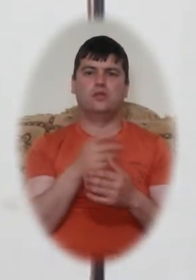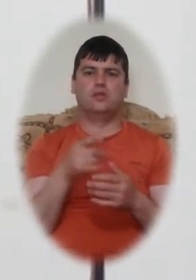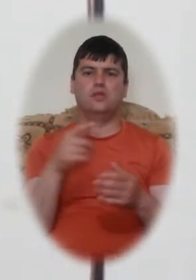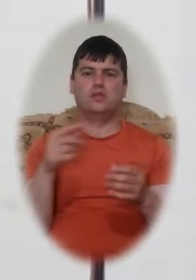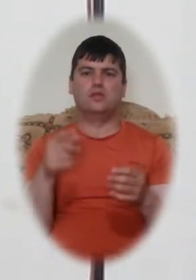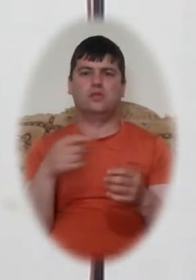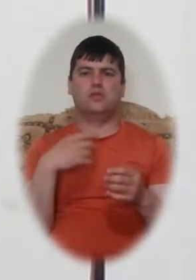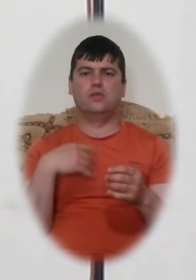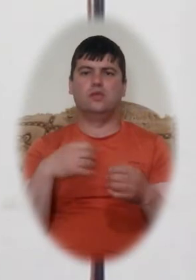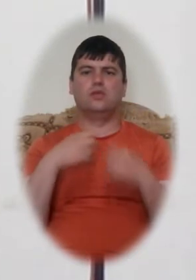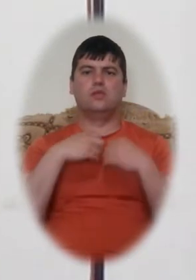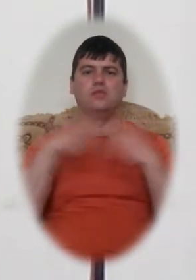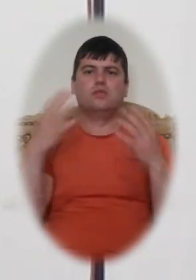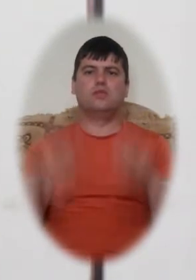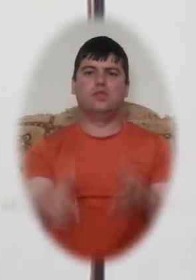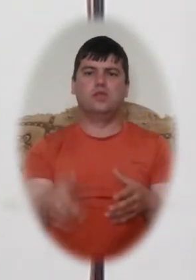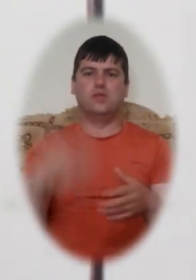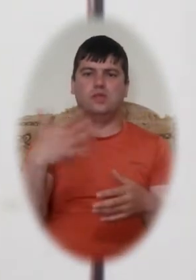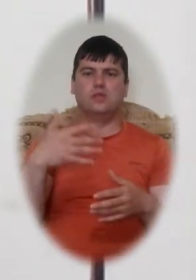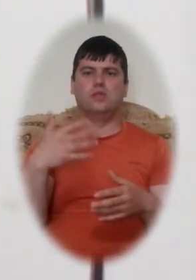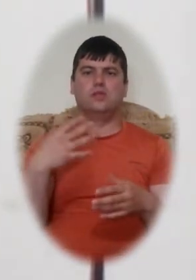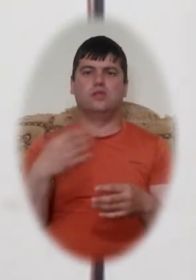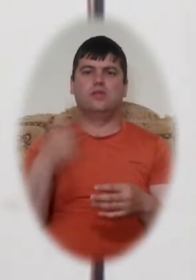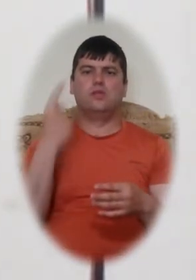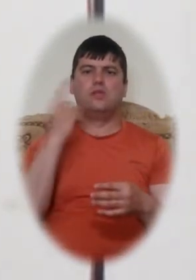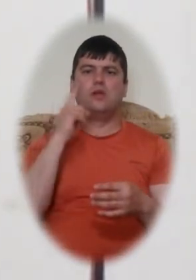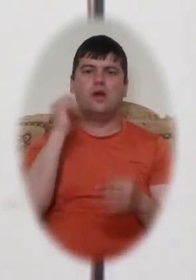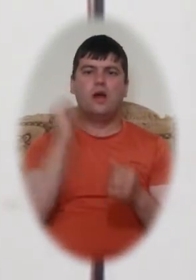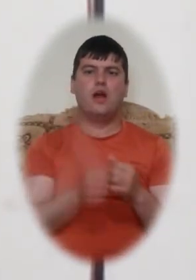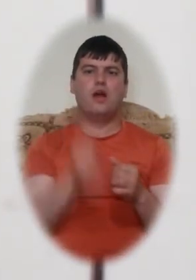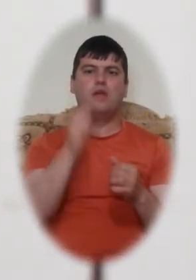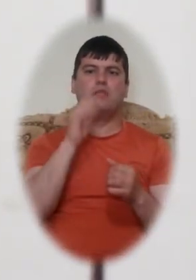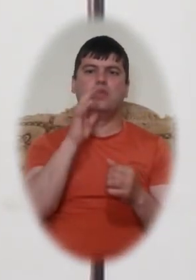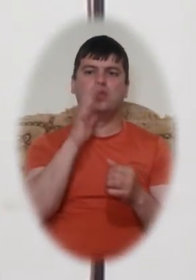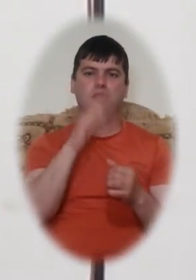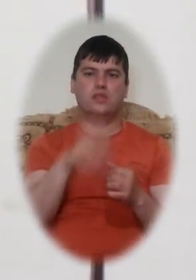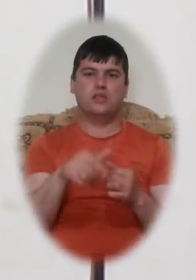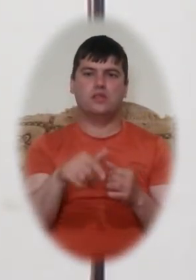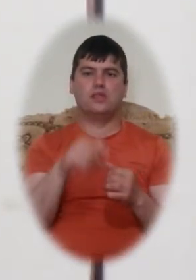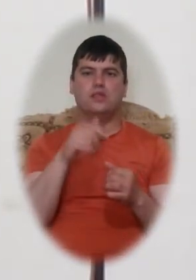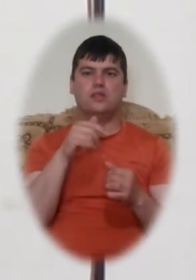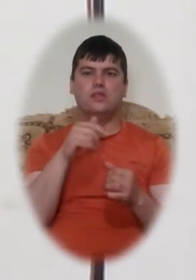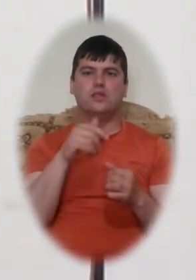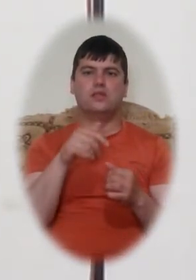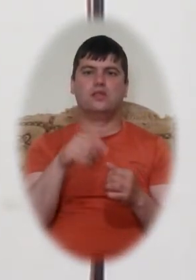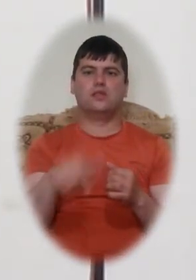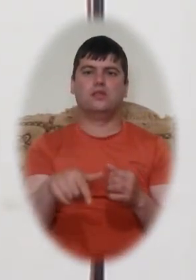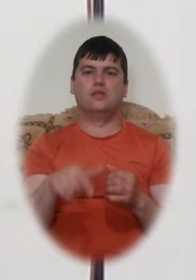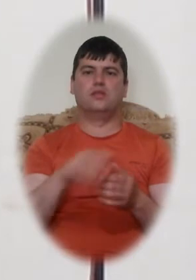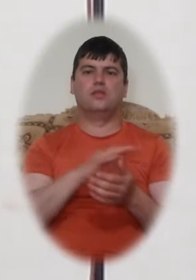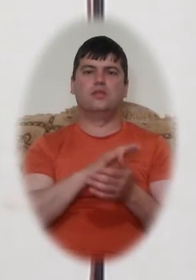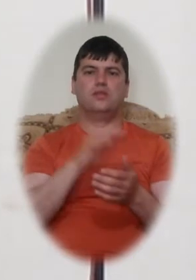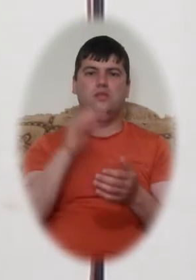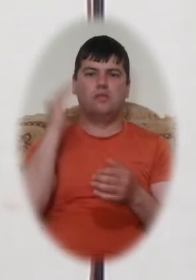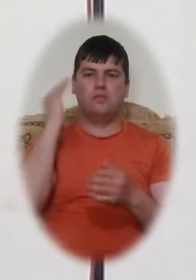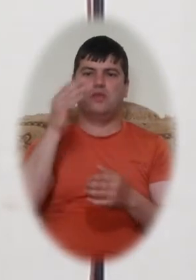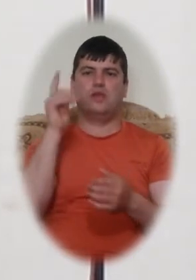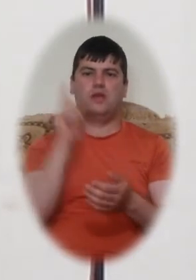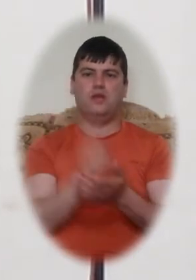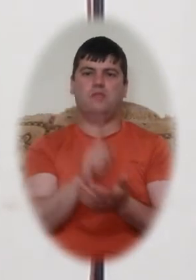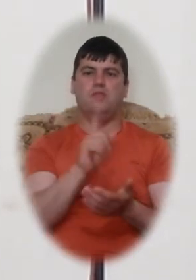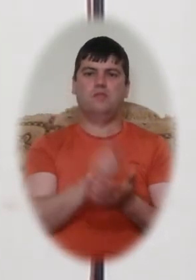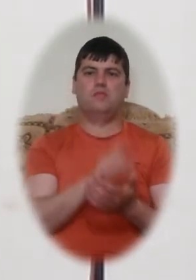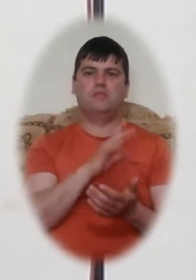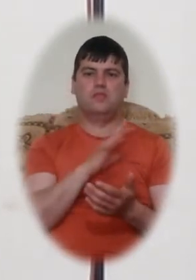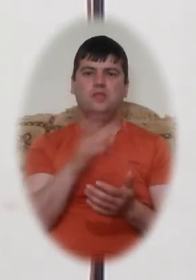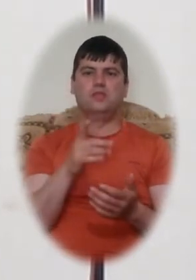տոնիկ, ապարկույան, եվ որ հավաքում են, չկան մի տարի շատ երկար տարիներ, որ աս դահանիչի մեծ սուրվոքու մգրդություներ չլին